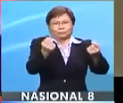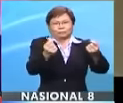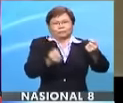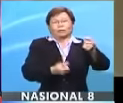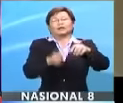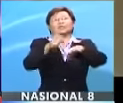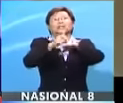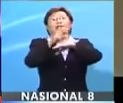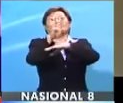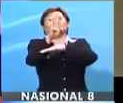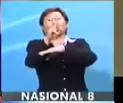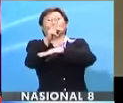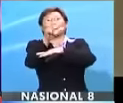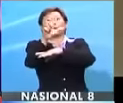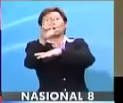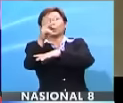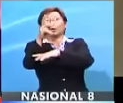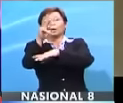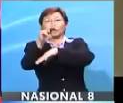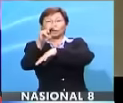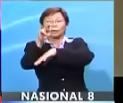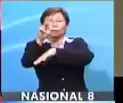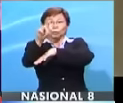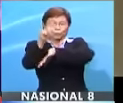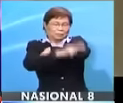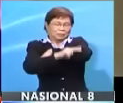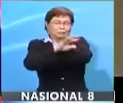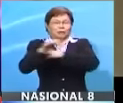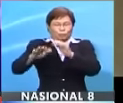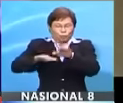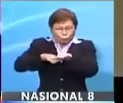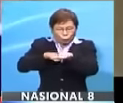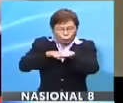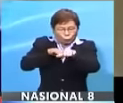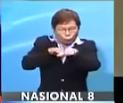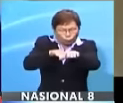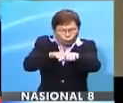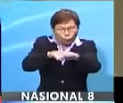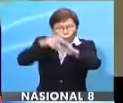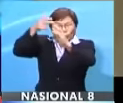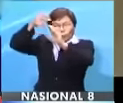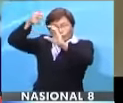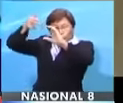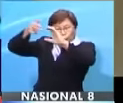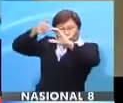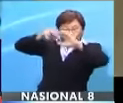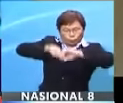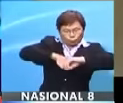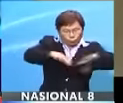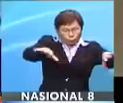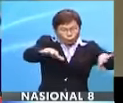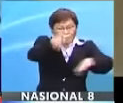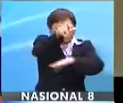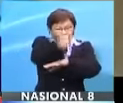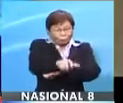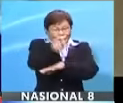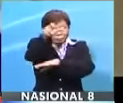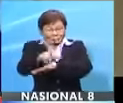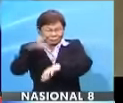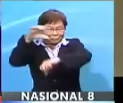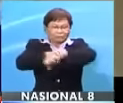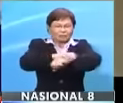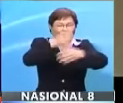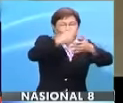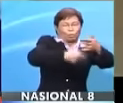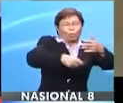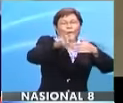negeri sembilan dan terus mengekori kenderaan berkenaan melalui satu video yang menjadi viral suspek berjaya ditahan di plaza